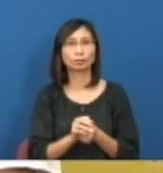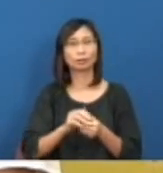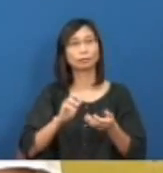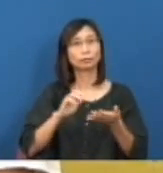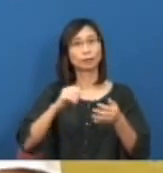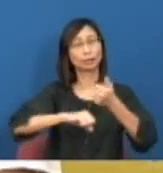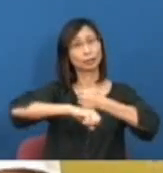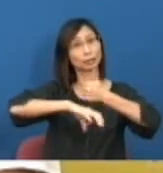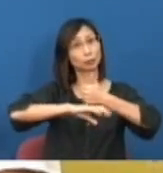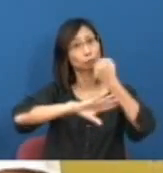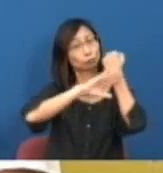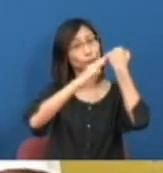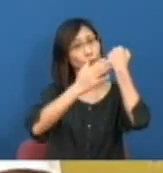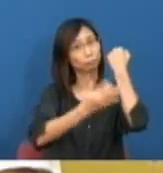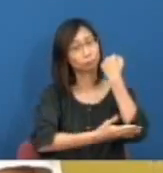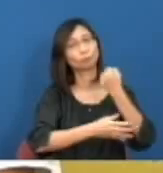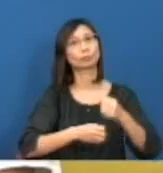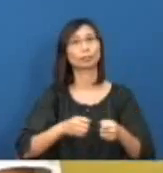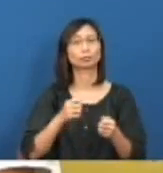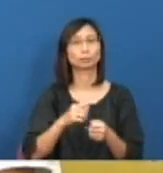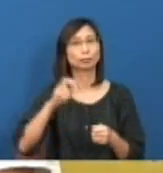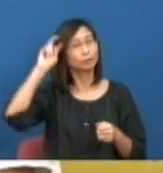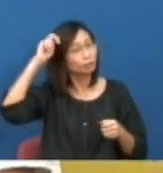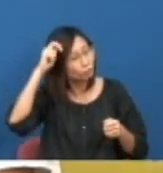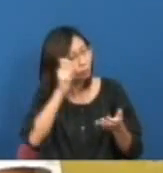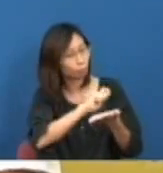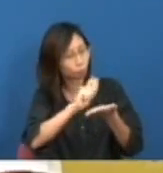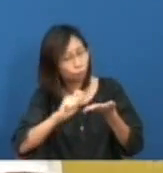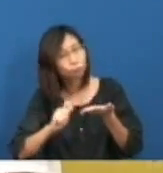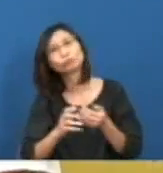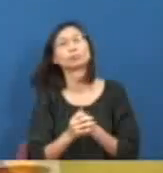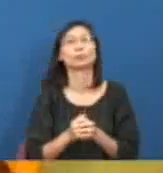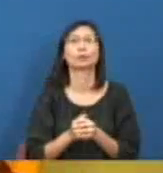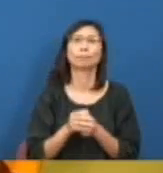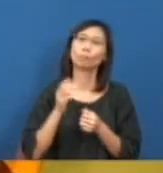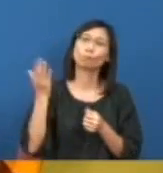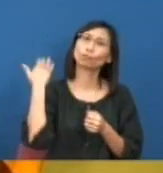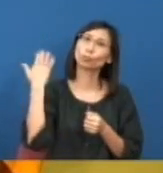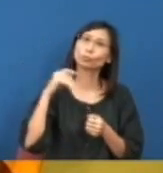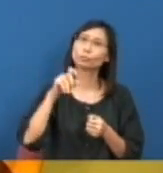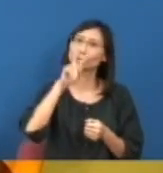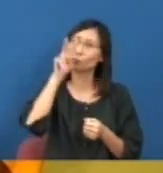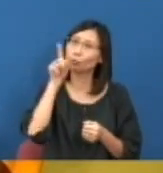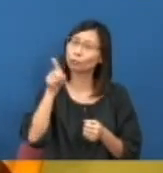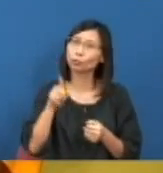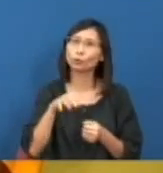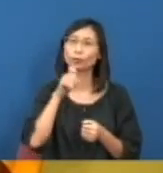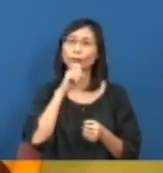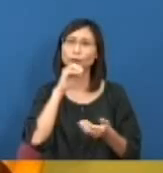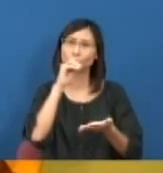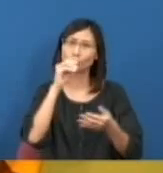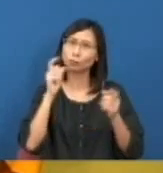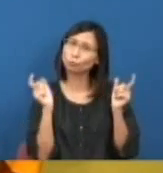會嘅一員啦嘛，係咪？即係參與。 話當時揾佢都肯定有一定好大嘅理由，點解會揾佢